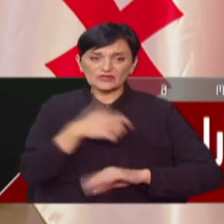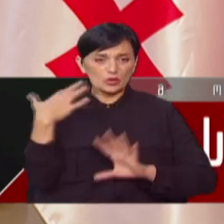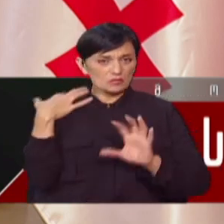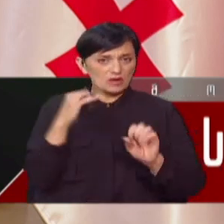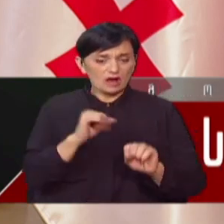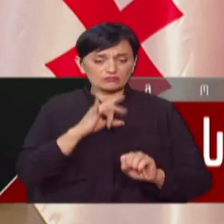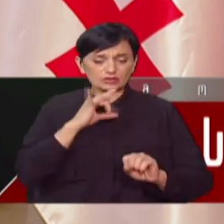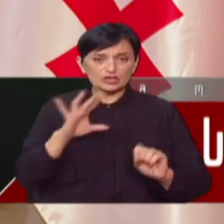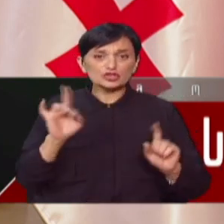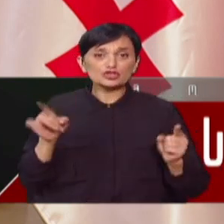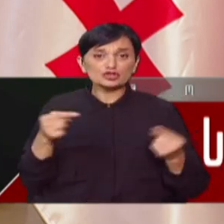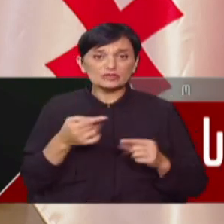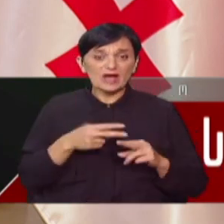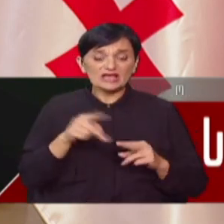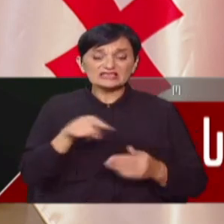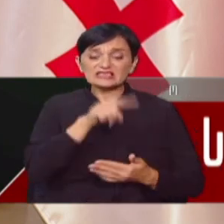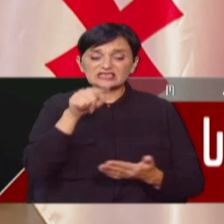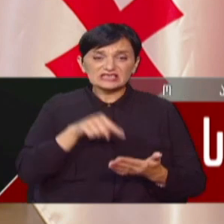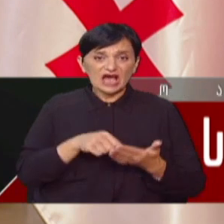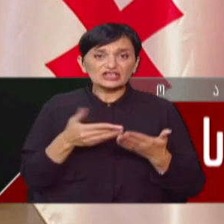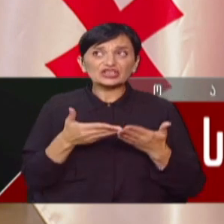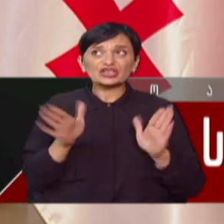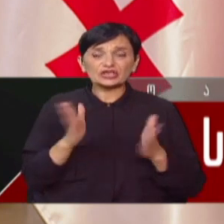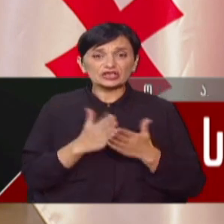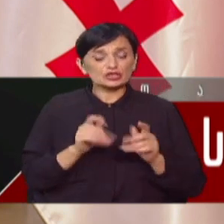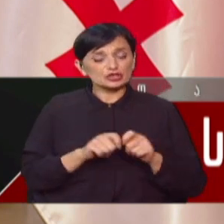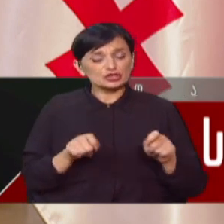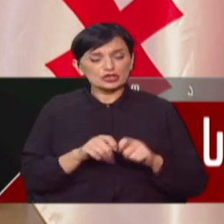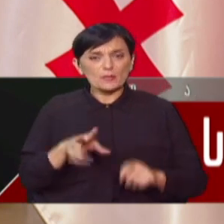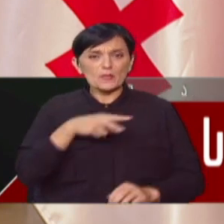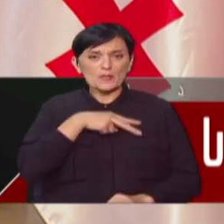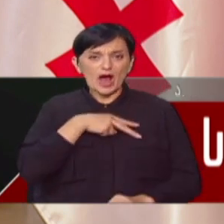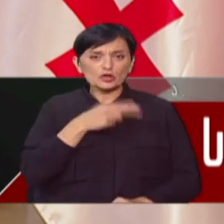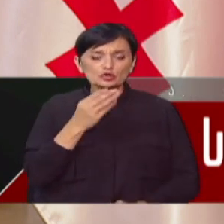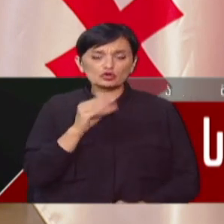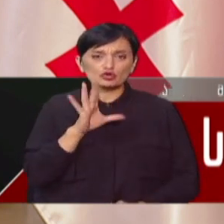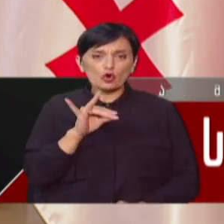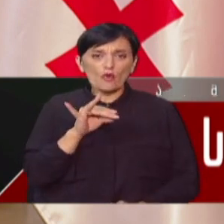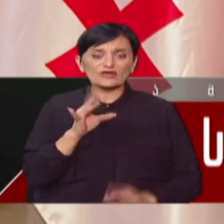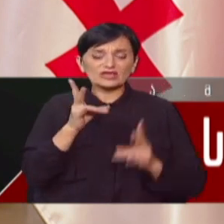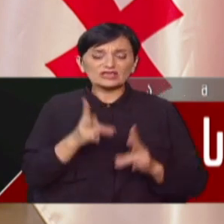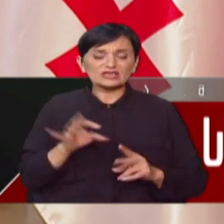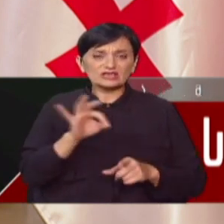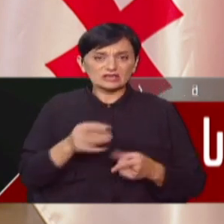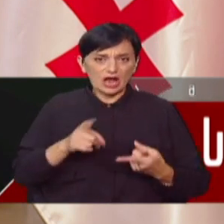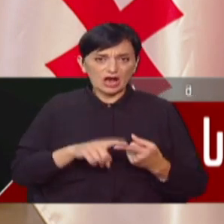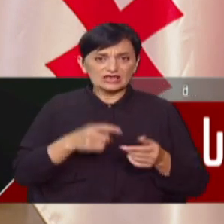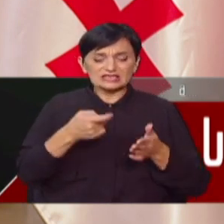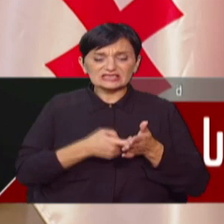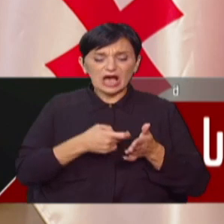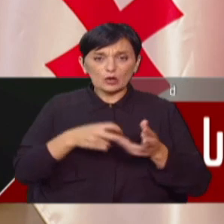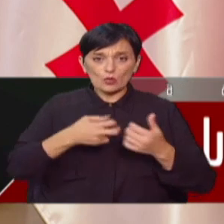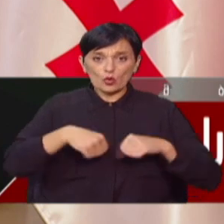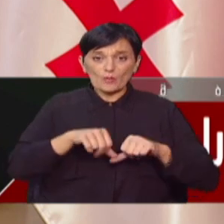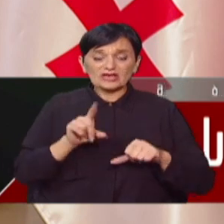მხარს არ უჭერენ. შესაბამისად ეს საკითხი ამდროინდელ ღიარჩება, შეიქმნება თუ არა პარლამენტში შოვის ტრაგედიასთან დაკავშირებით საგამოძიებო